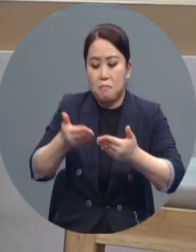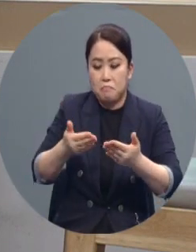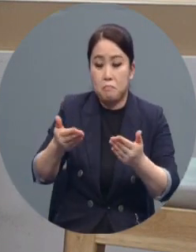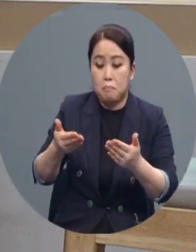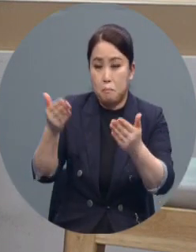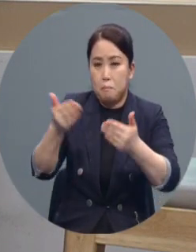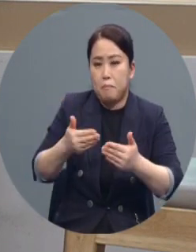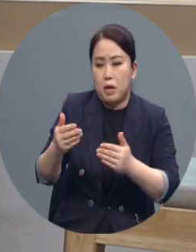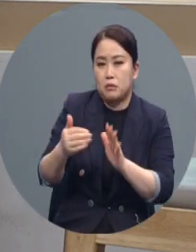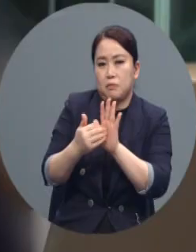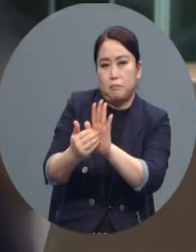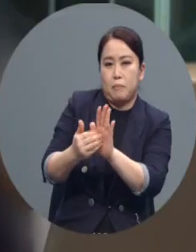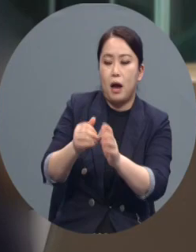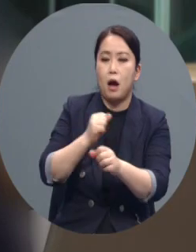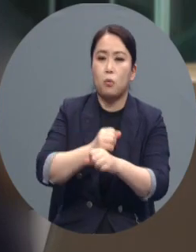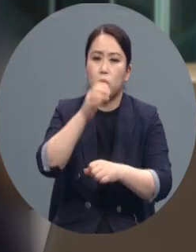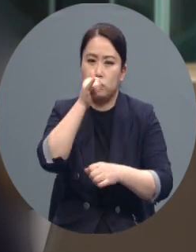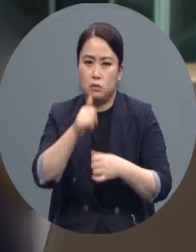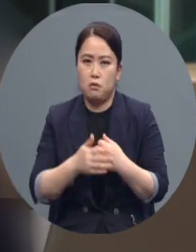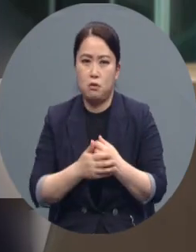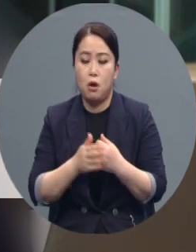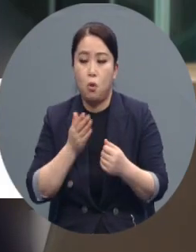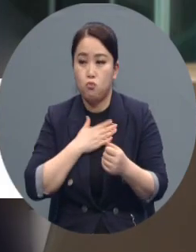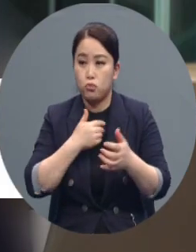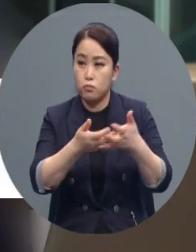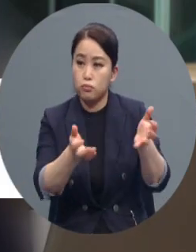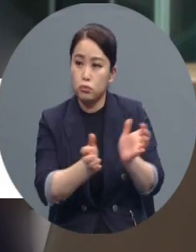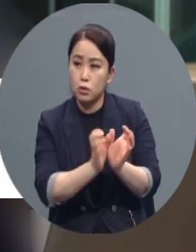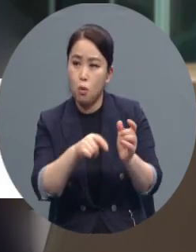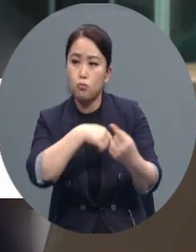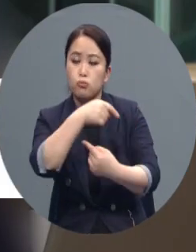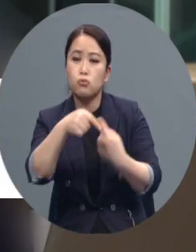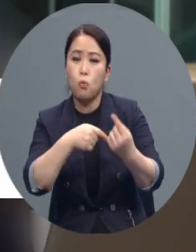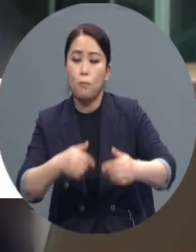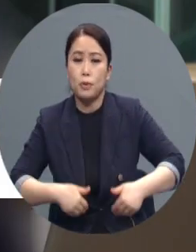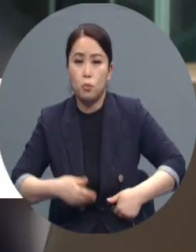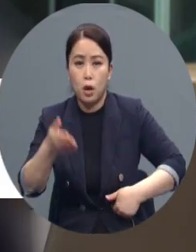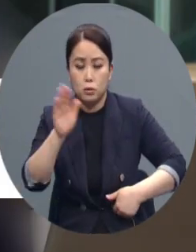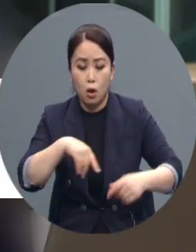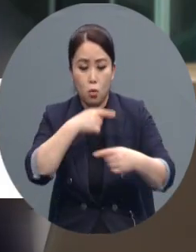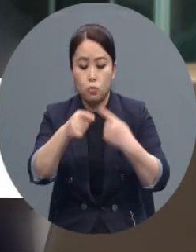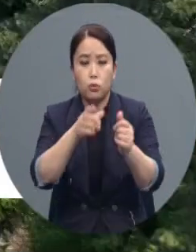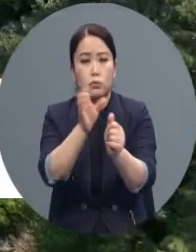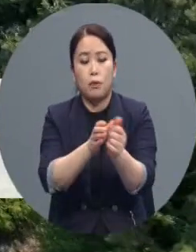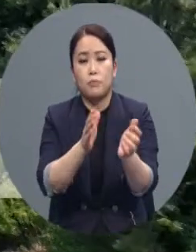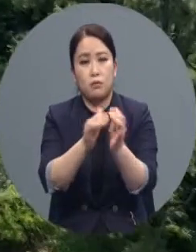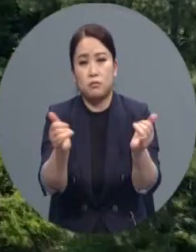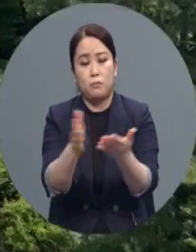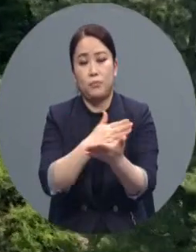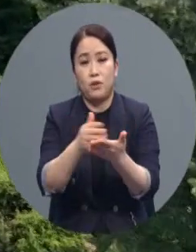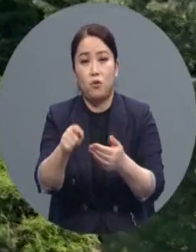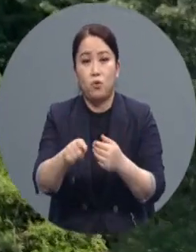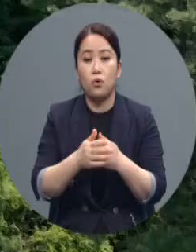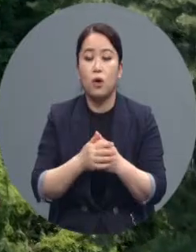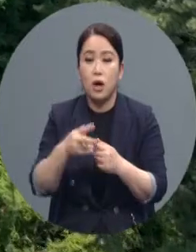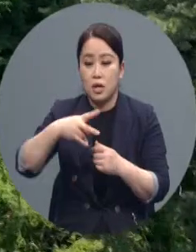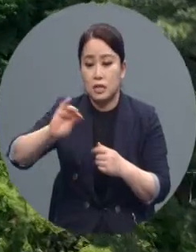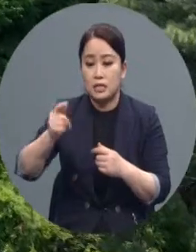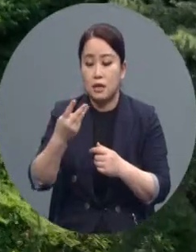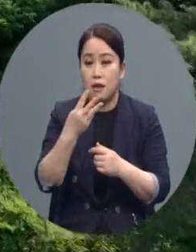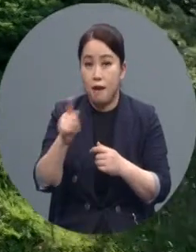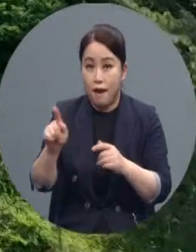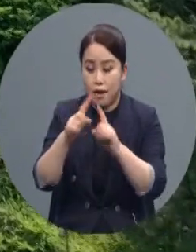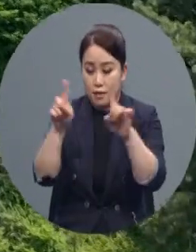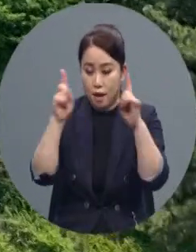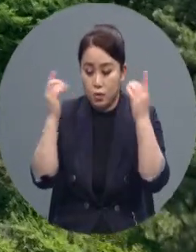거부하고 있습니다 돈 부속물 으 방법은 한거죠 신라대 통합관제